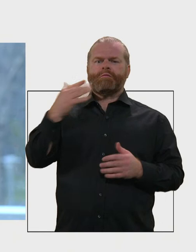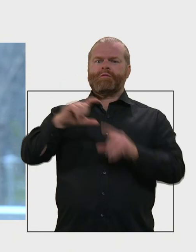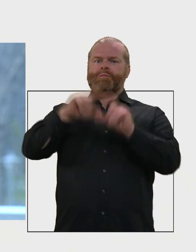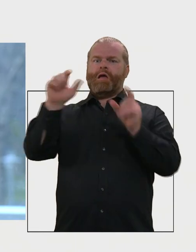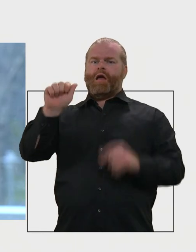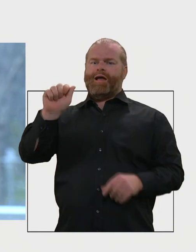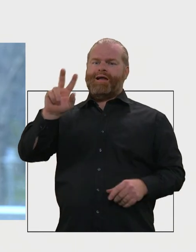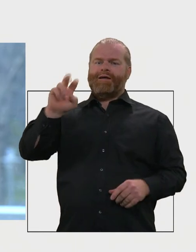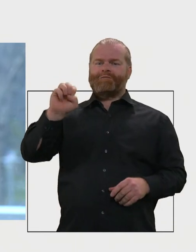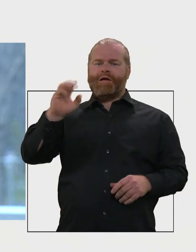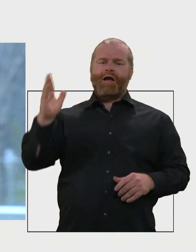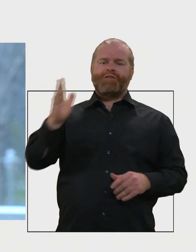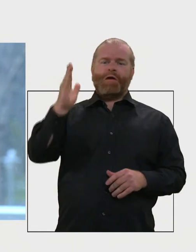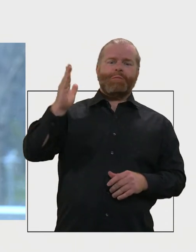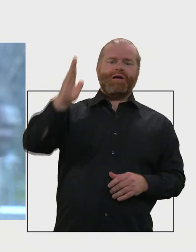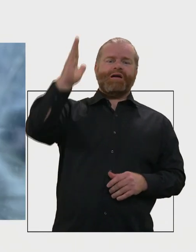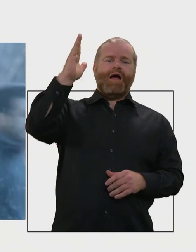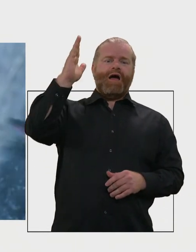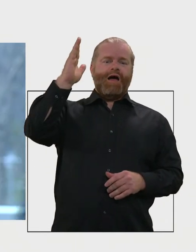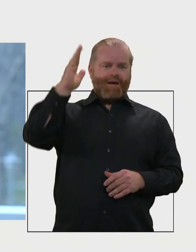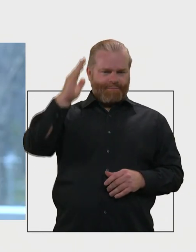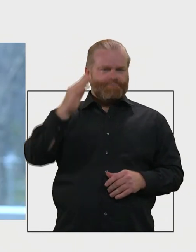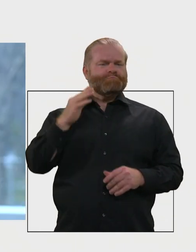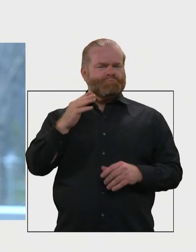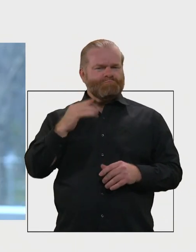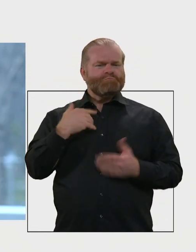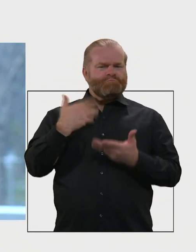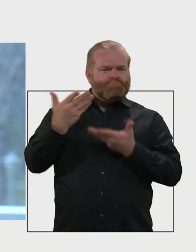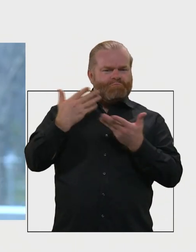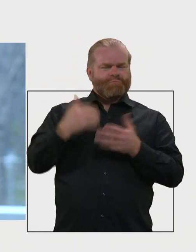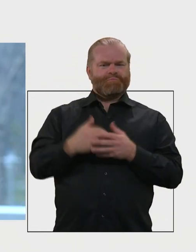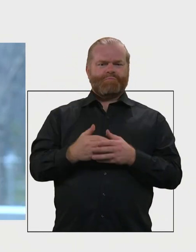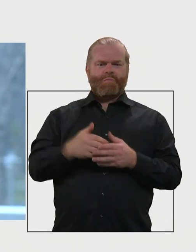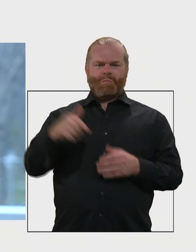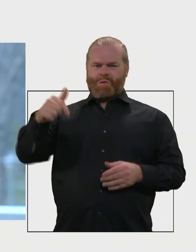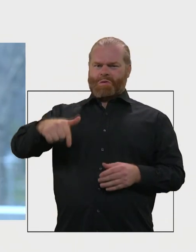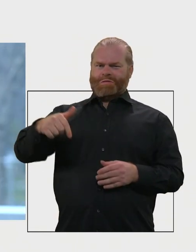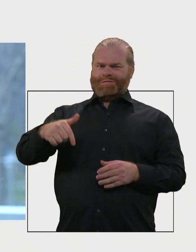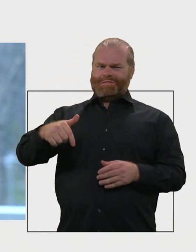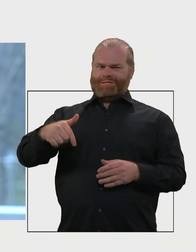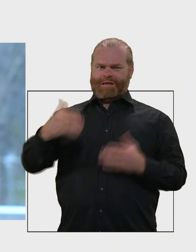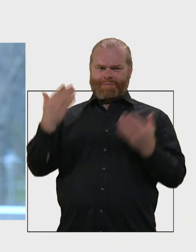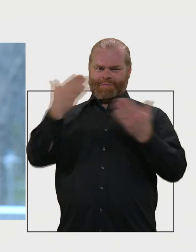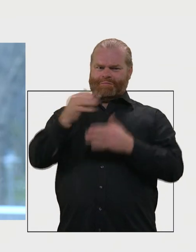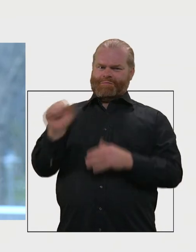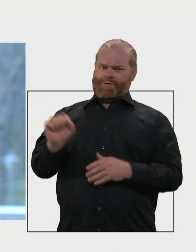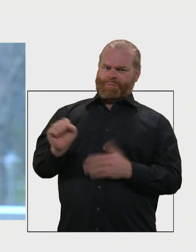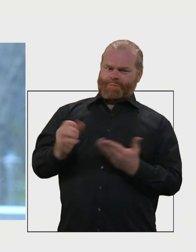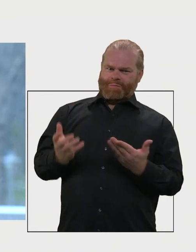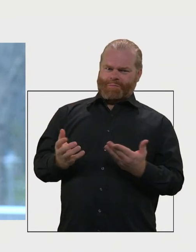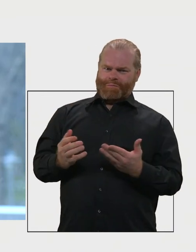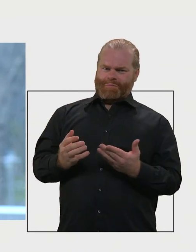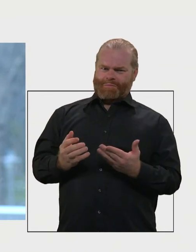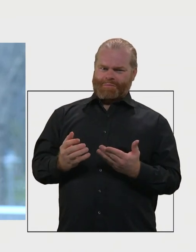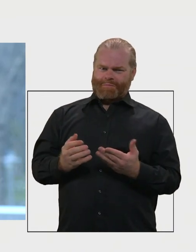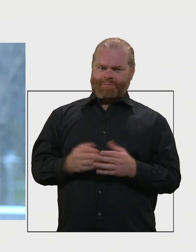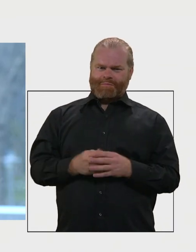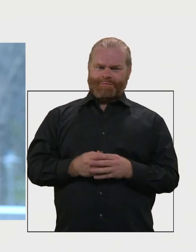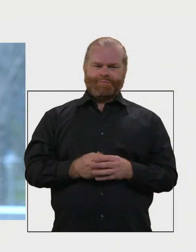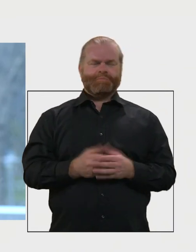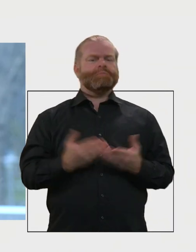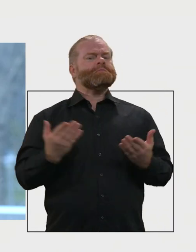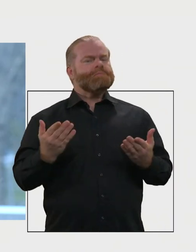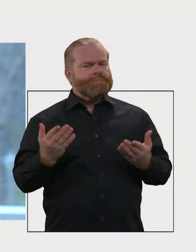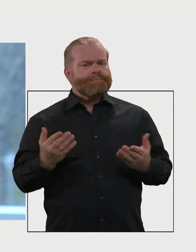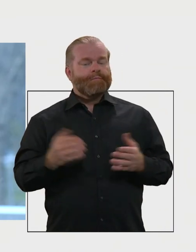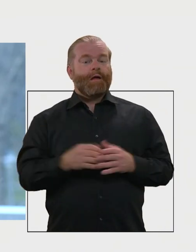ja nicht so viele Stücke, die speziell für Theremin geschrieben sind. Und deswegen, wenn man nach Repertoire sucht fürs Theremin, dann muss man sich